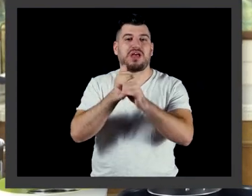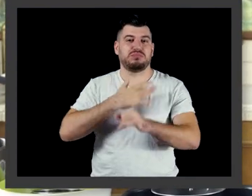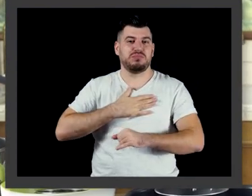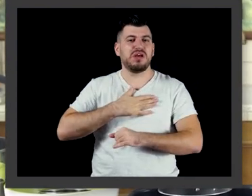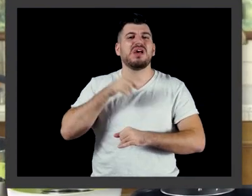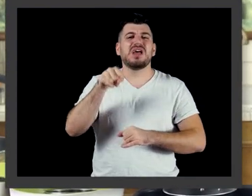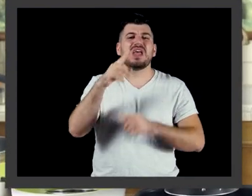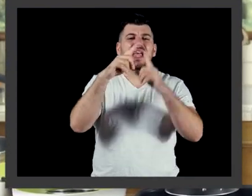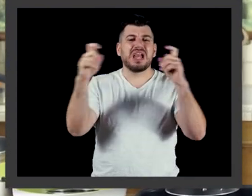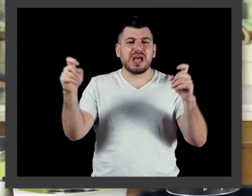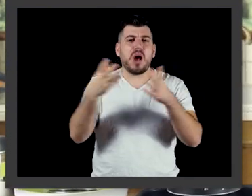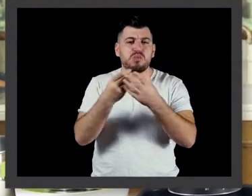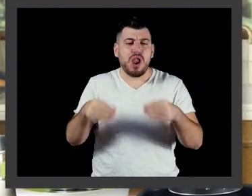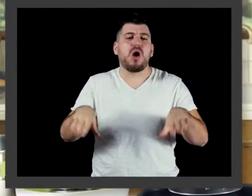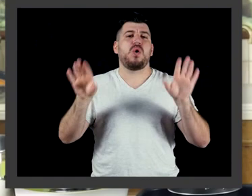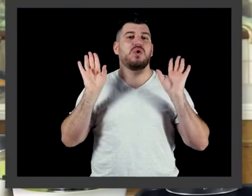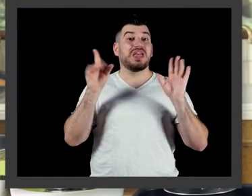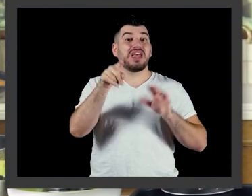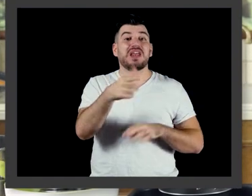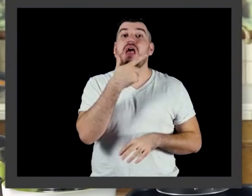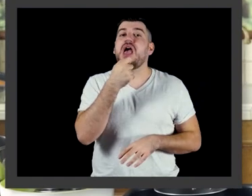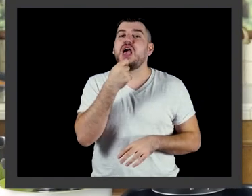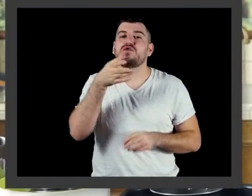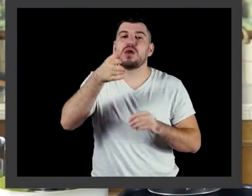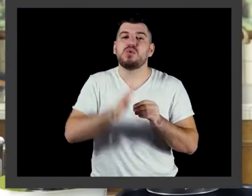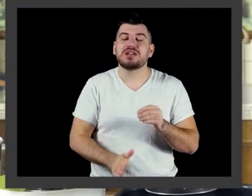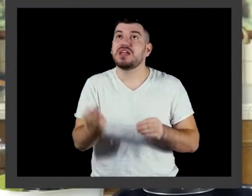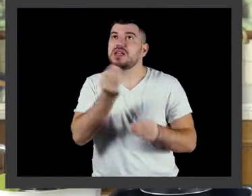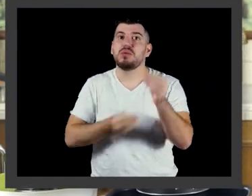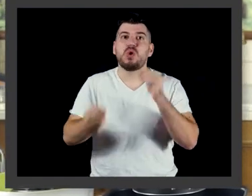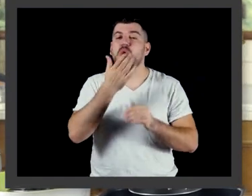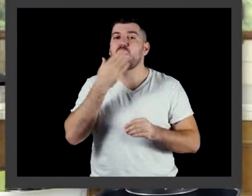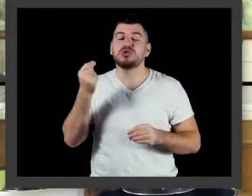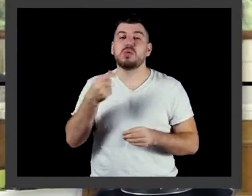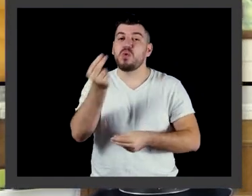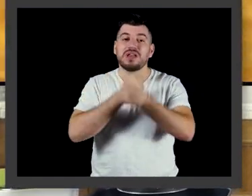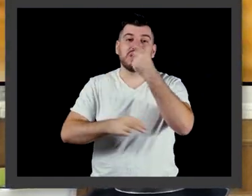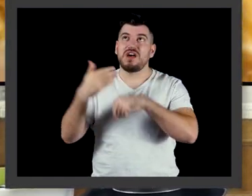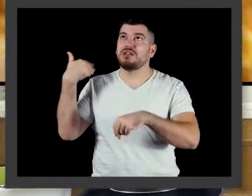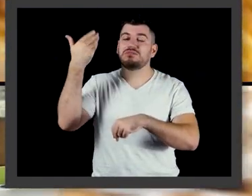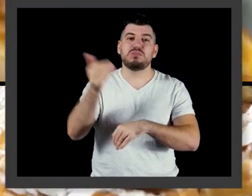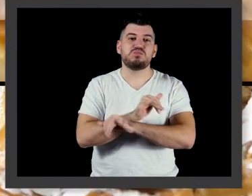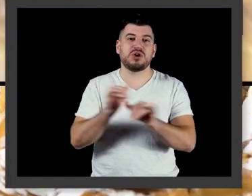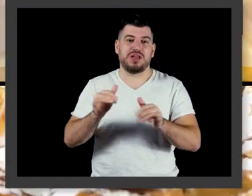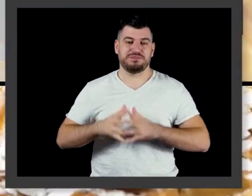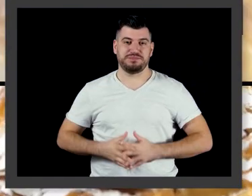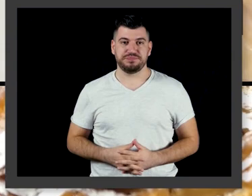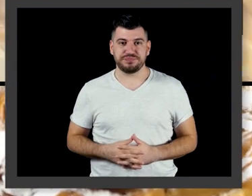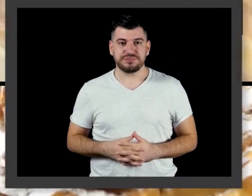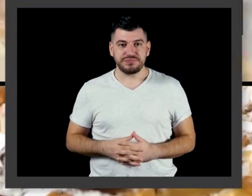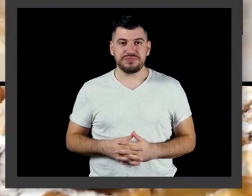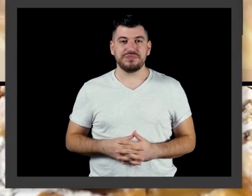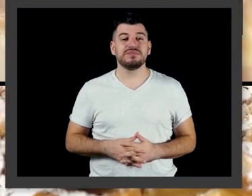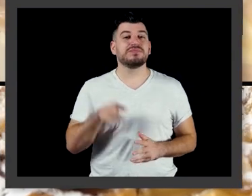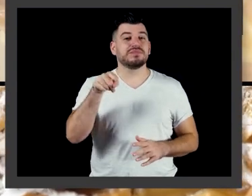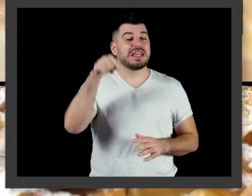πολλά. Είναι η πιο εύκολη μπουγάτσα που έχετε κάνει ποτέ και η πιο νόστιμη που έχετε φάει ποτέ. Στο σημερινό επεισόδιο η